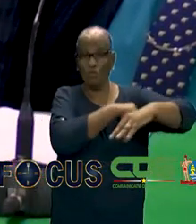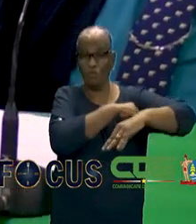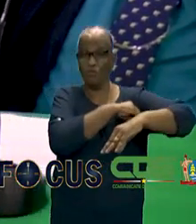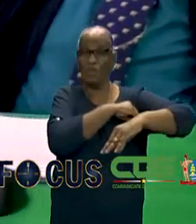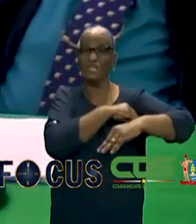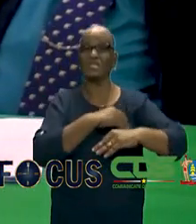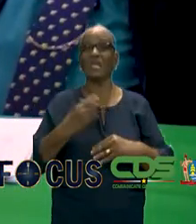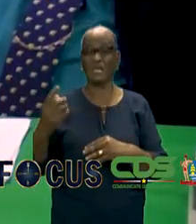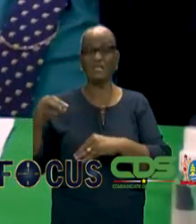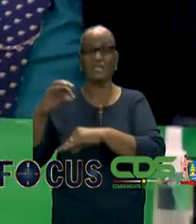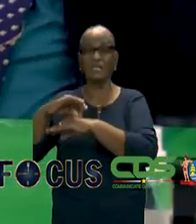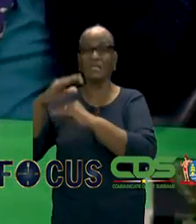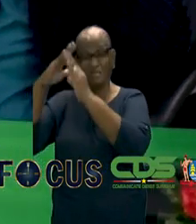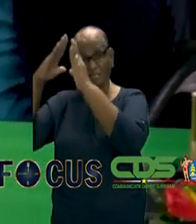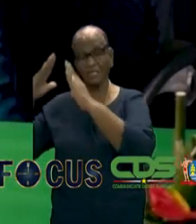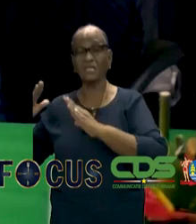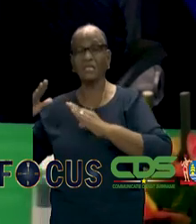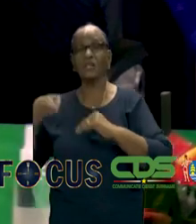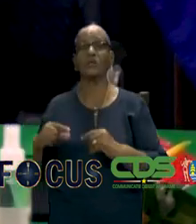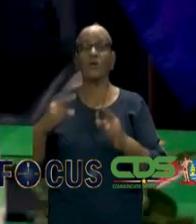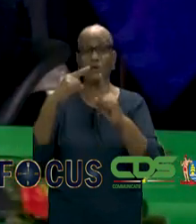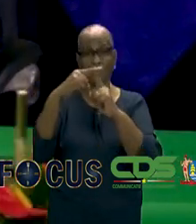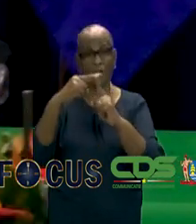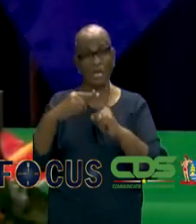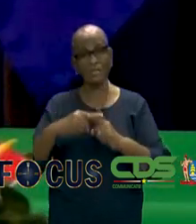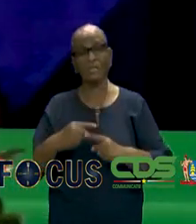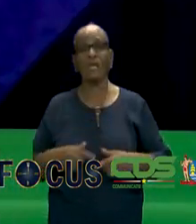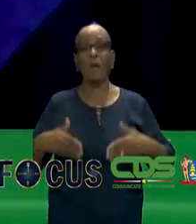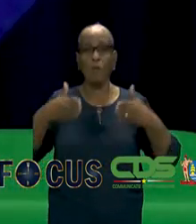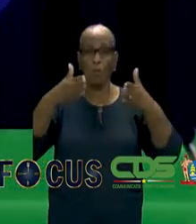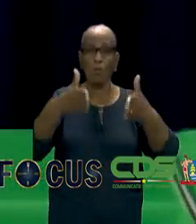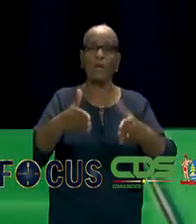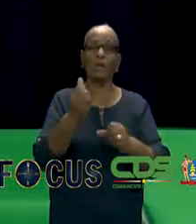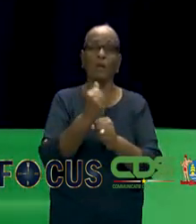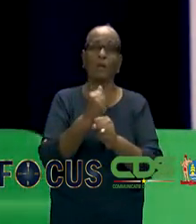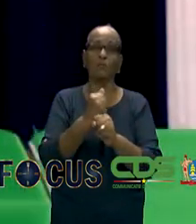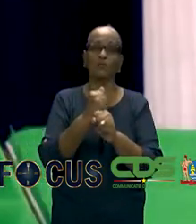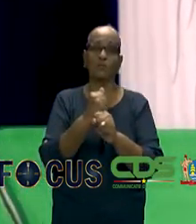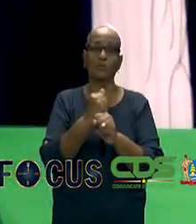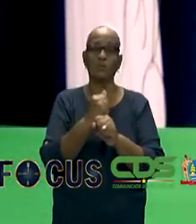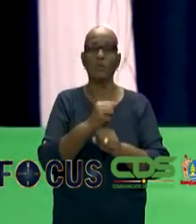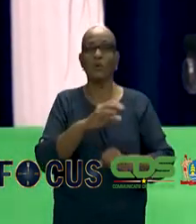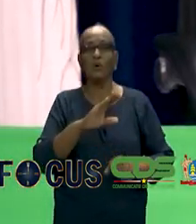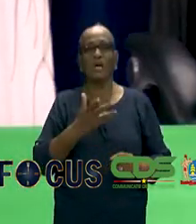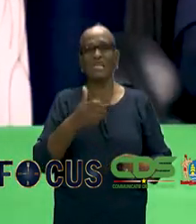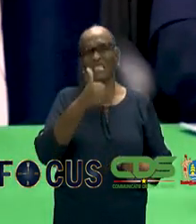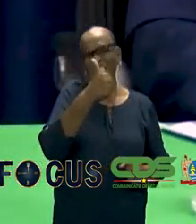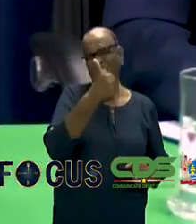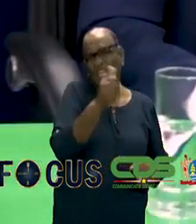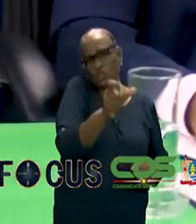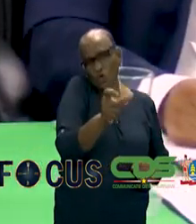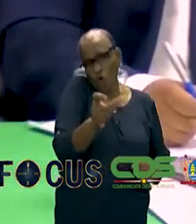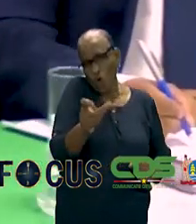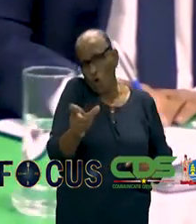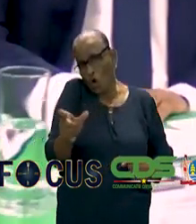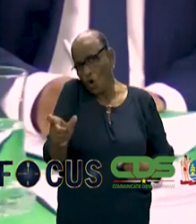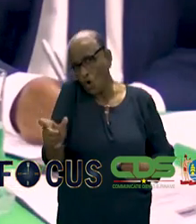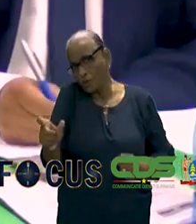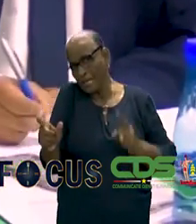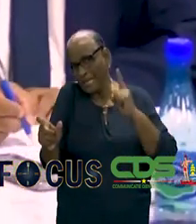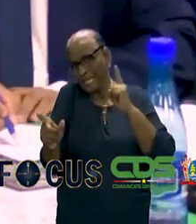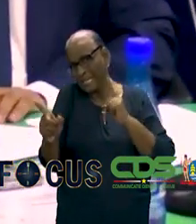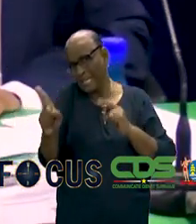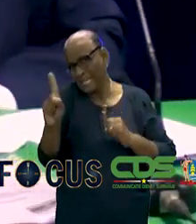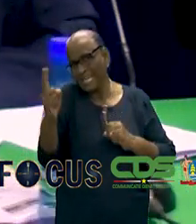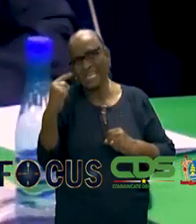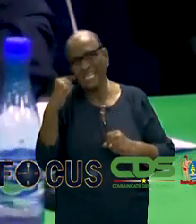is. Amsterdam is het grootst. En er is een werkbezoek gebracht. En daar is er over 6 onderwerpen een dagdeel geweest